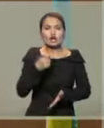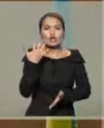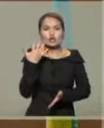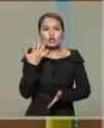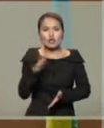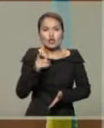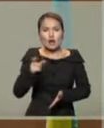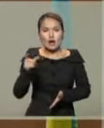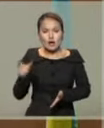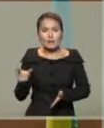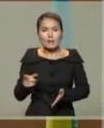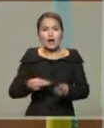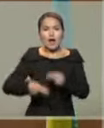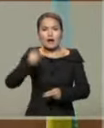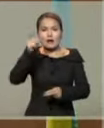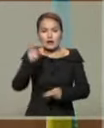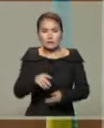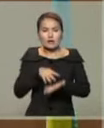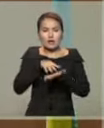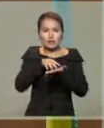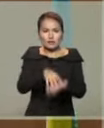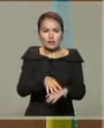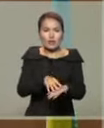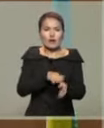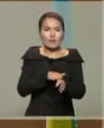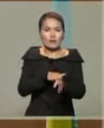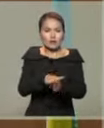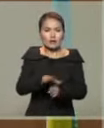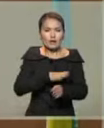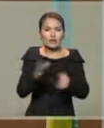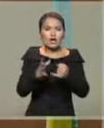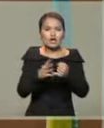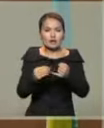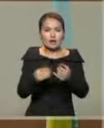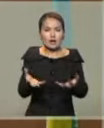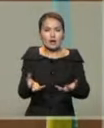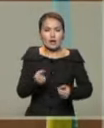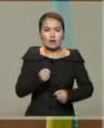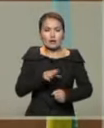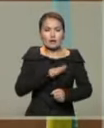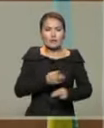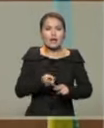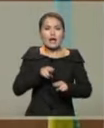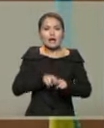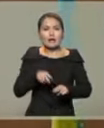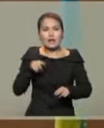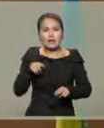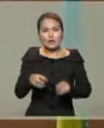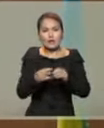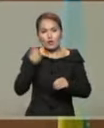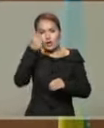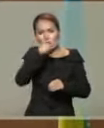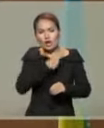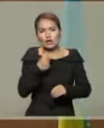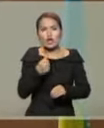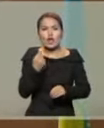өтініші қанағаттандырылып, олар қазір кәсібін дамытуға қажетті жер телімдерін алды. Оған қоса, жыл басынан бері әлі 100-ден